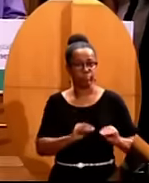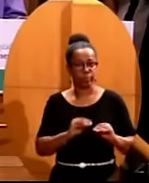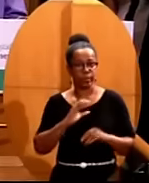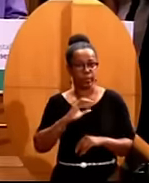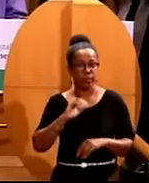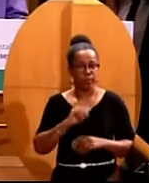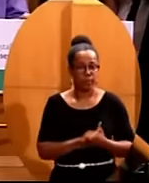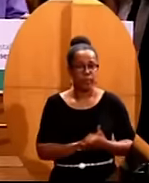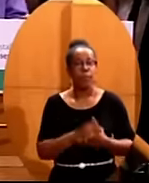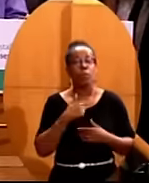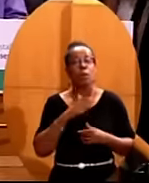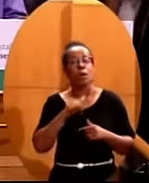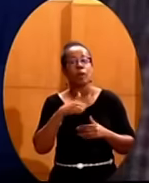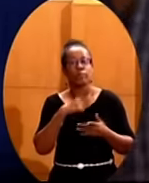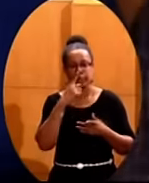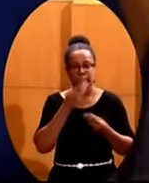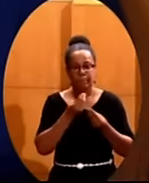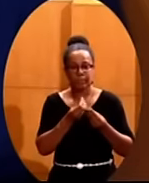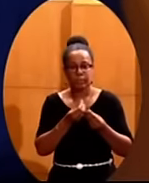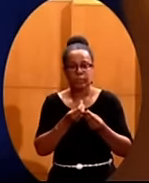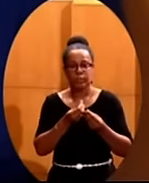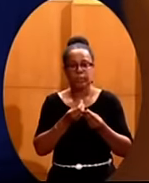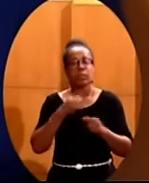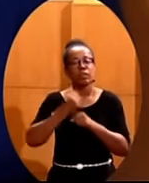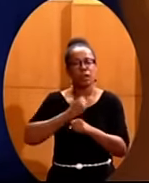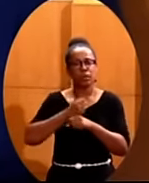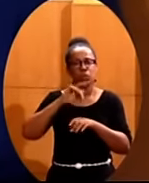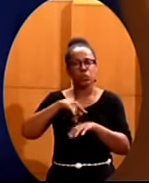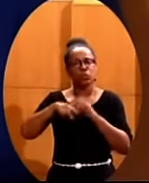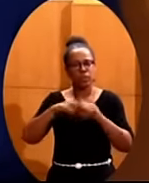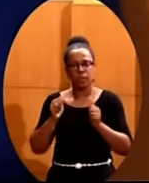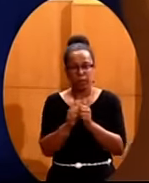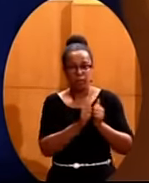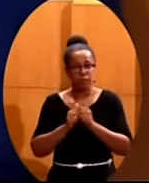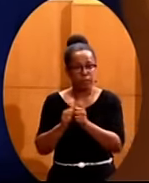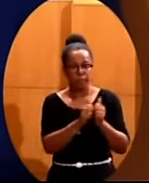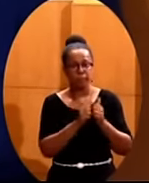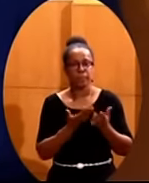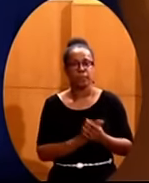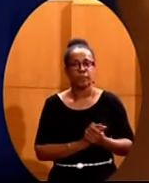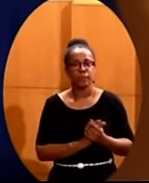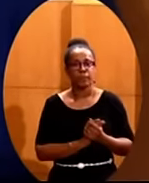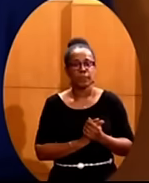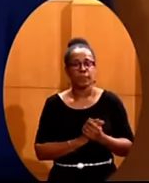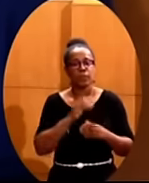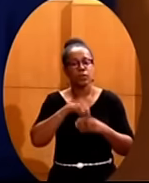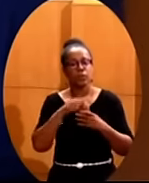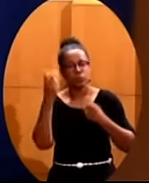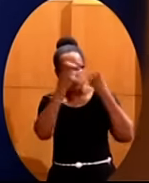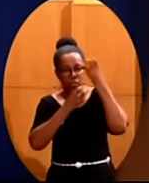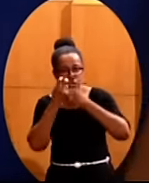d'investiture je mesure tout le chemin parcouru ensemble dans notre quête de